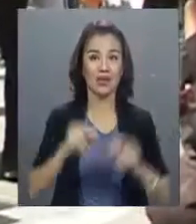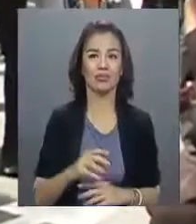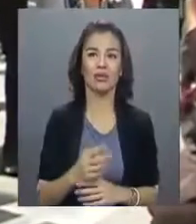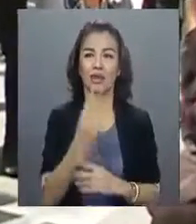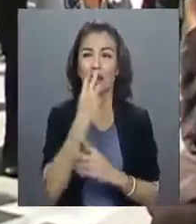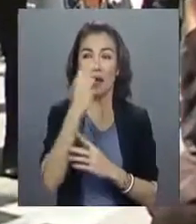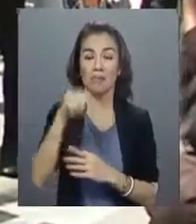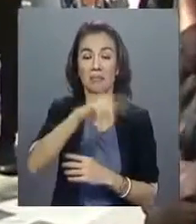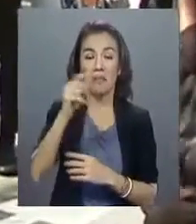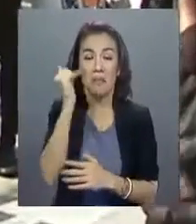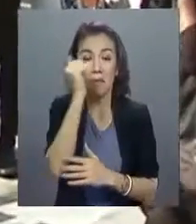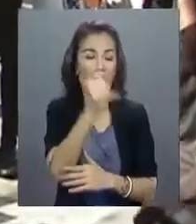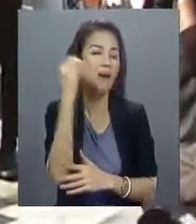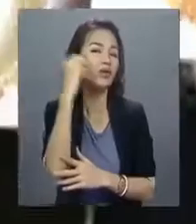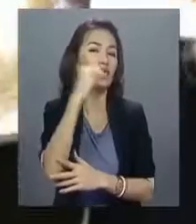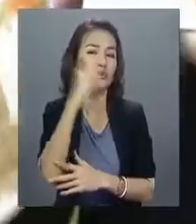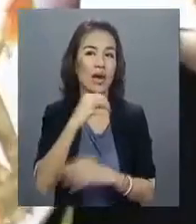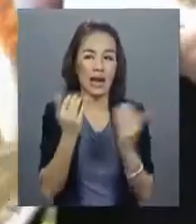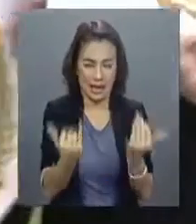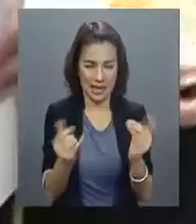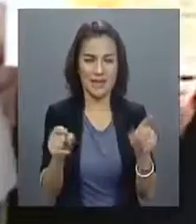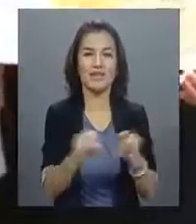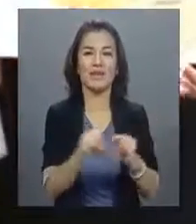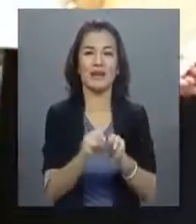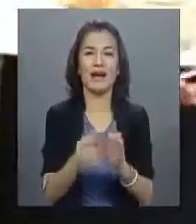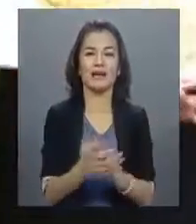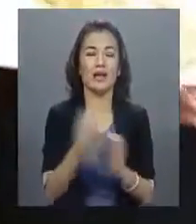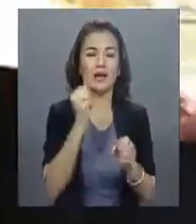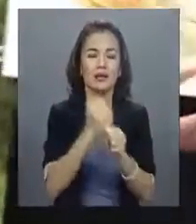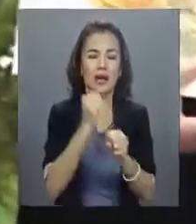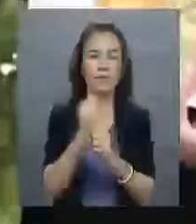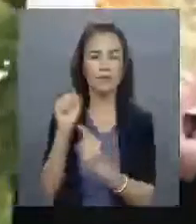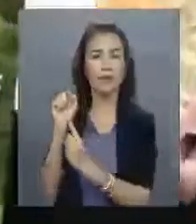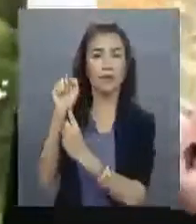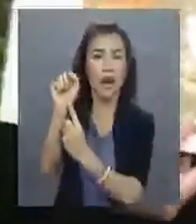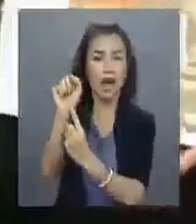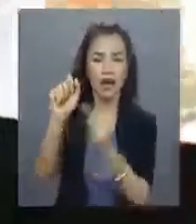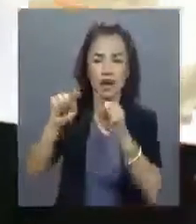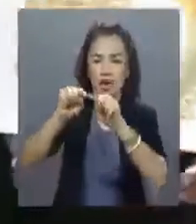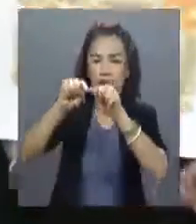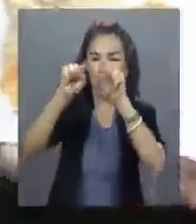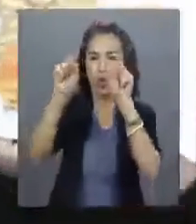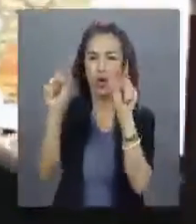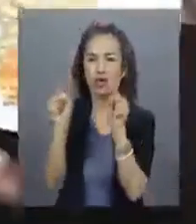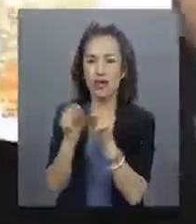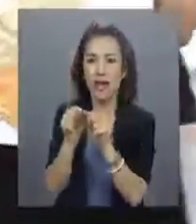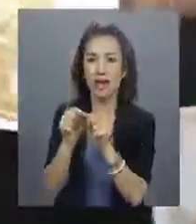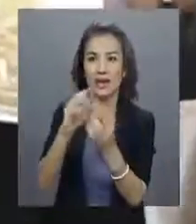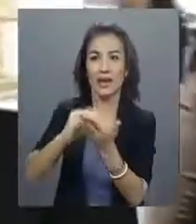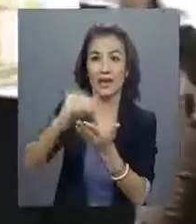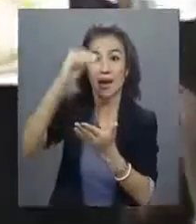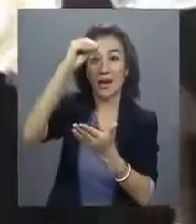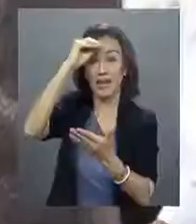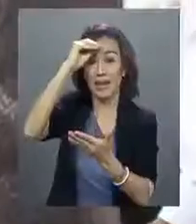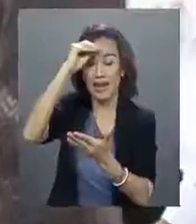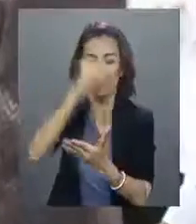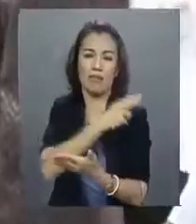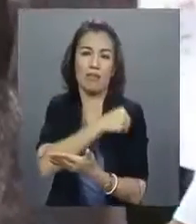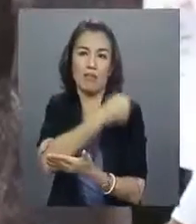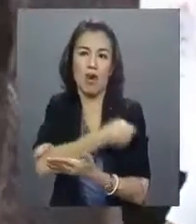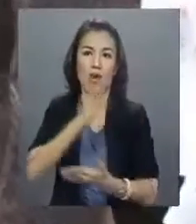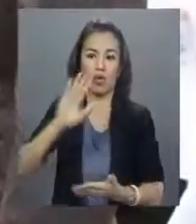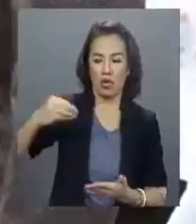ทุกครั้งนะคะเช่นเดียวกันกับครั้งนี้ค่ะที่ได้ทำมือแสดงสัญลักษณ์รูปหัวใจตามคำเชิญชวนจากนิสิตคณะแพทยศาสตร์จุฬาลงกรณ์มหา